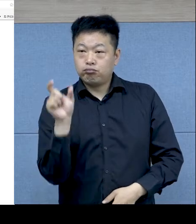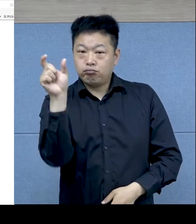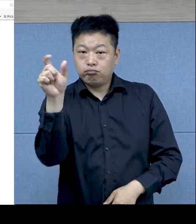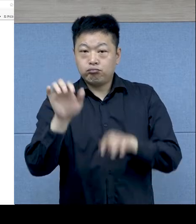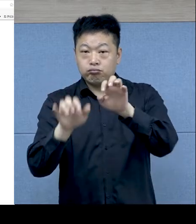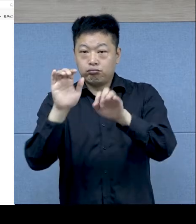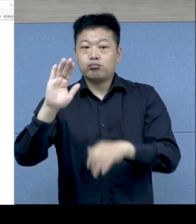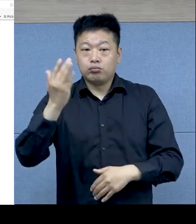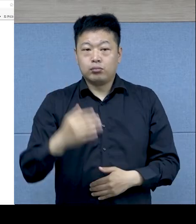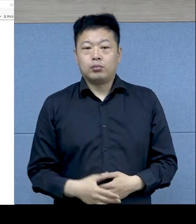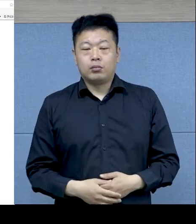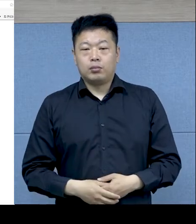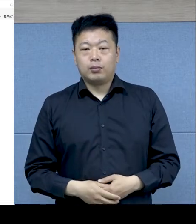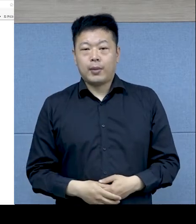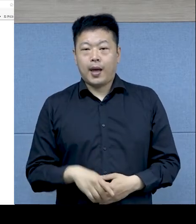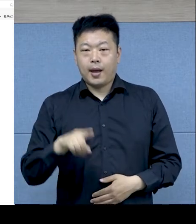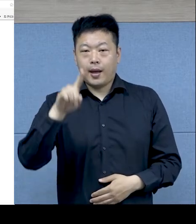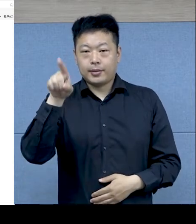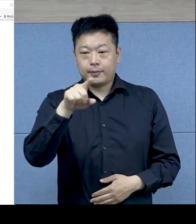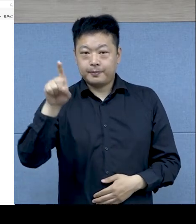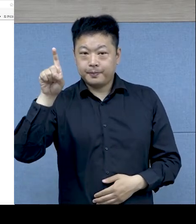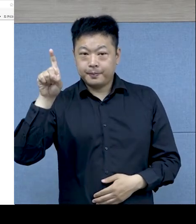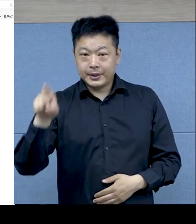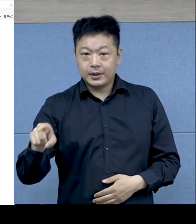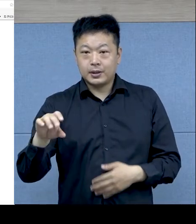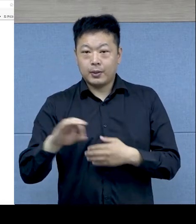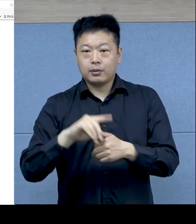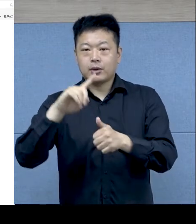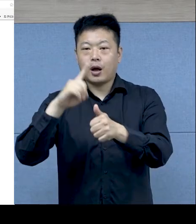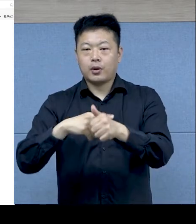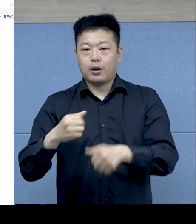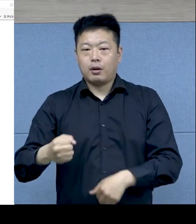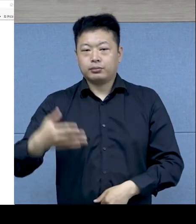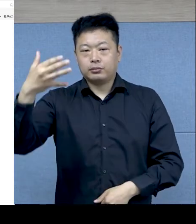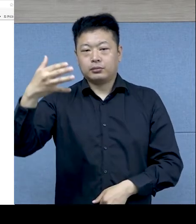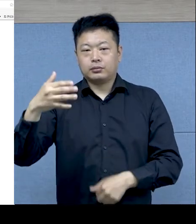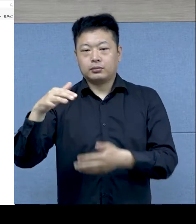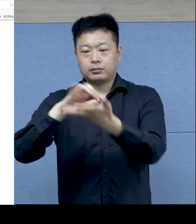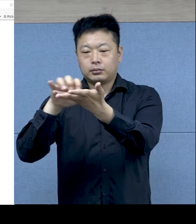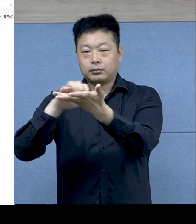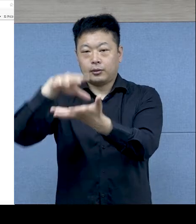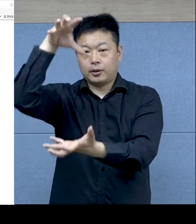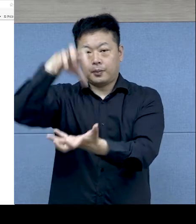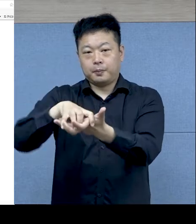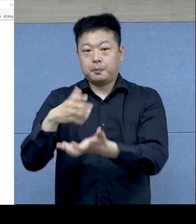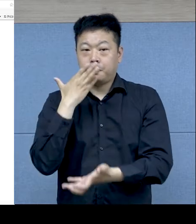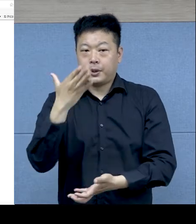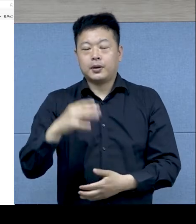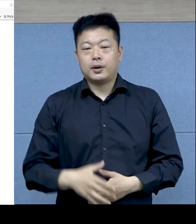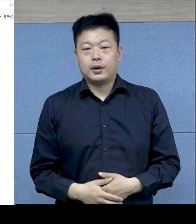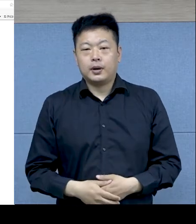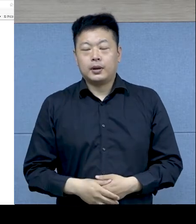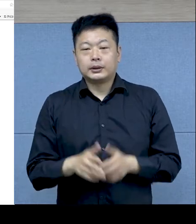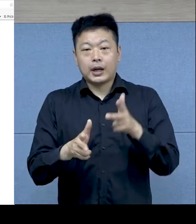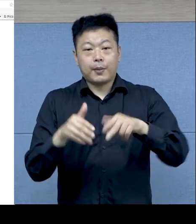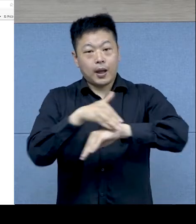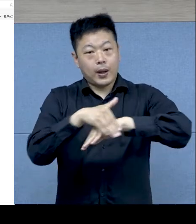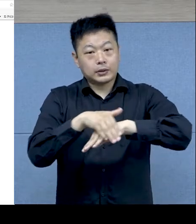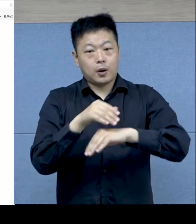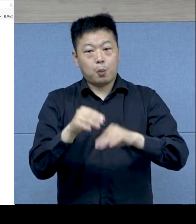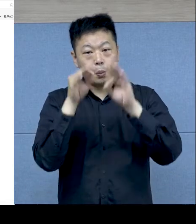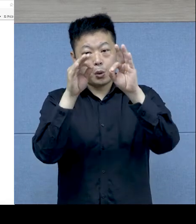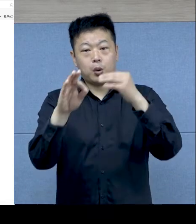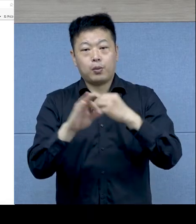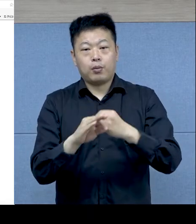입력해 주시고 엔터를 치시면 이게 이렇게 자동 계산이 돼서 소개에 나오게 됩니다. 그리고 이제